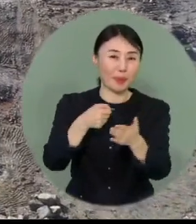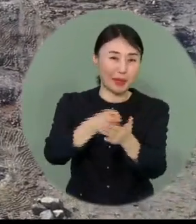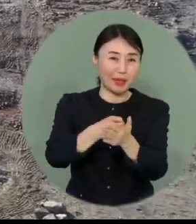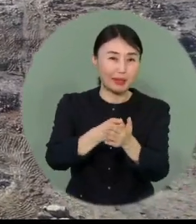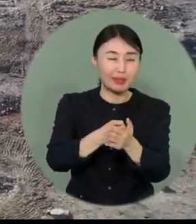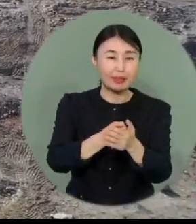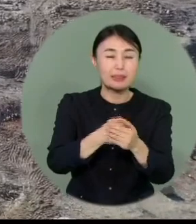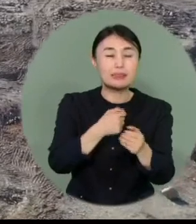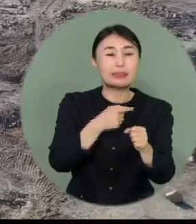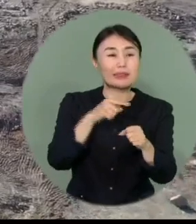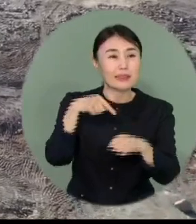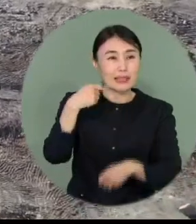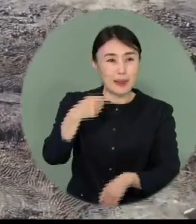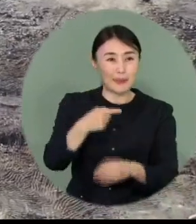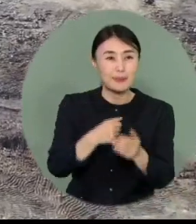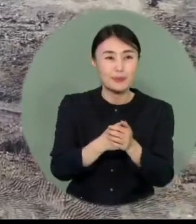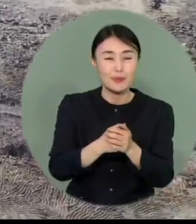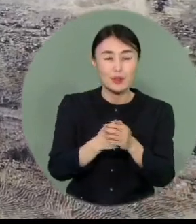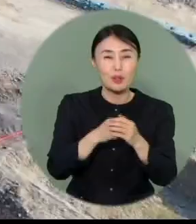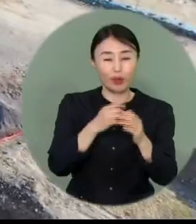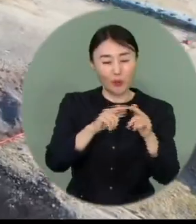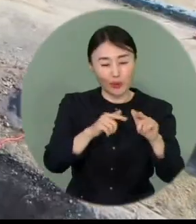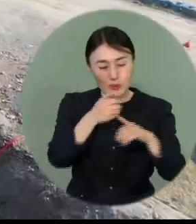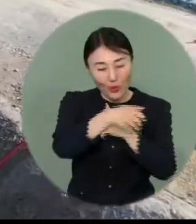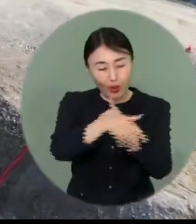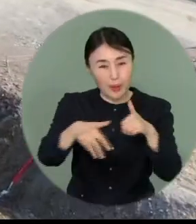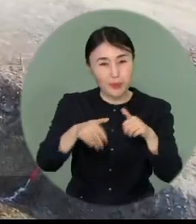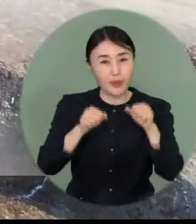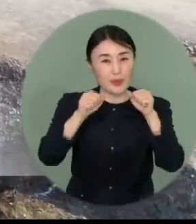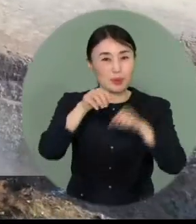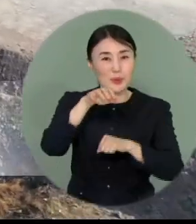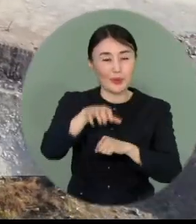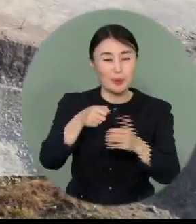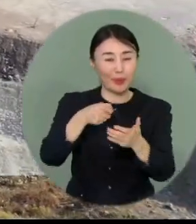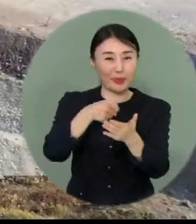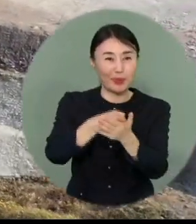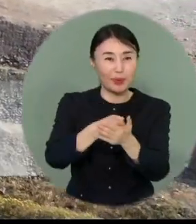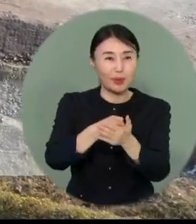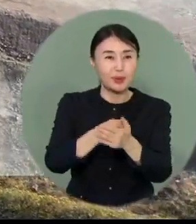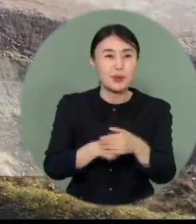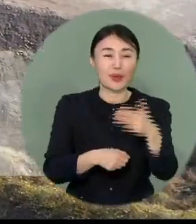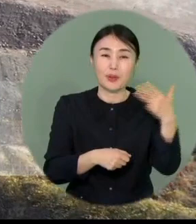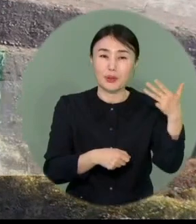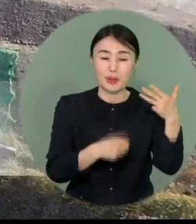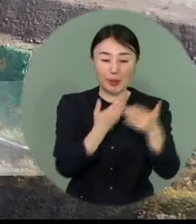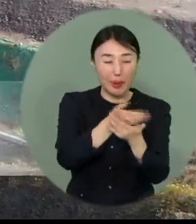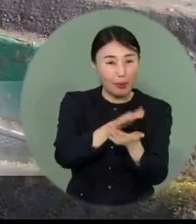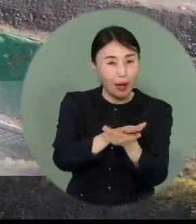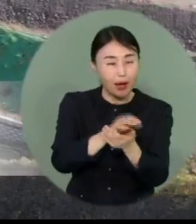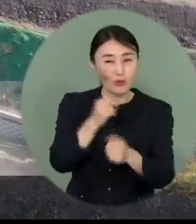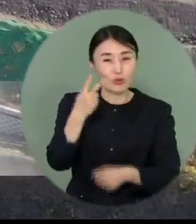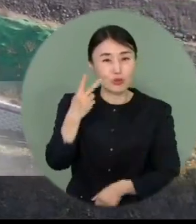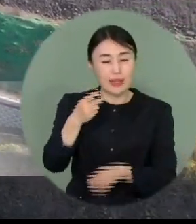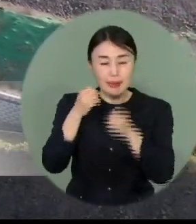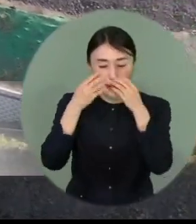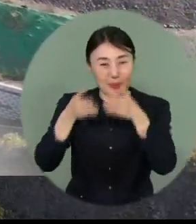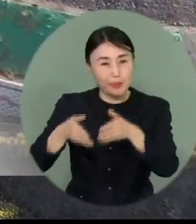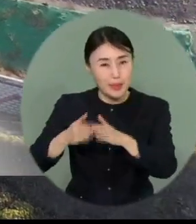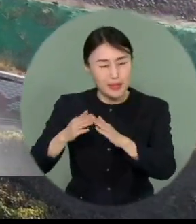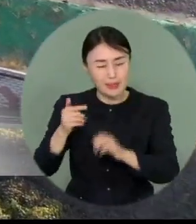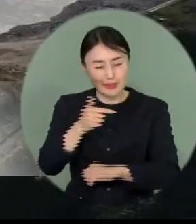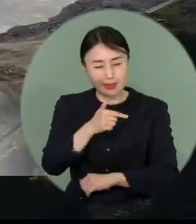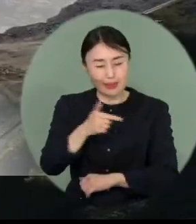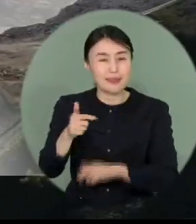12월 종합 경기장 착공에 들어갔습니다 총 여덟 개 경기장을 개보수하고 두 곳을 신축하는 대규모